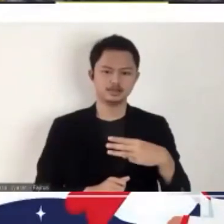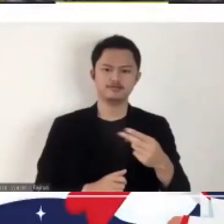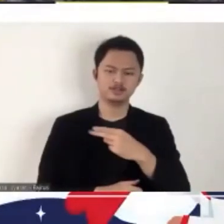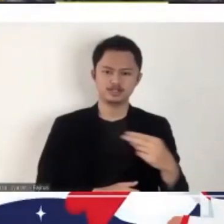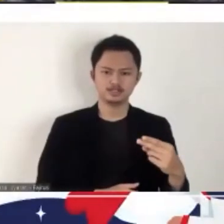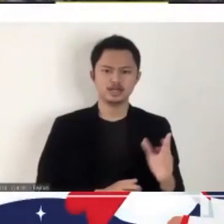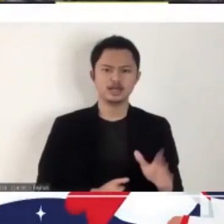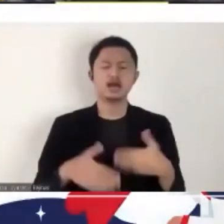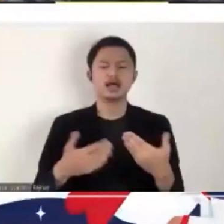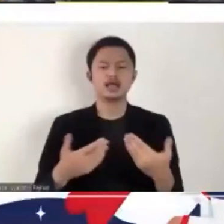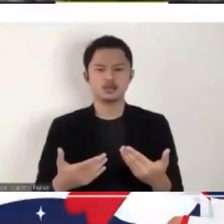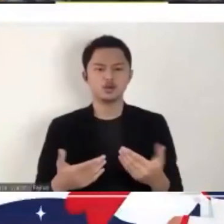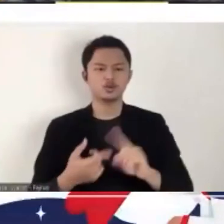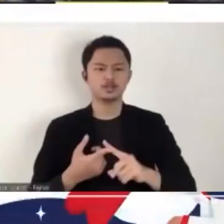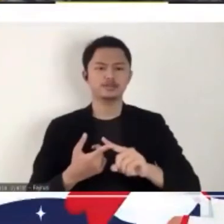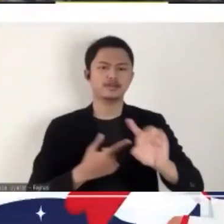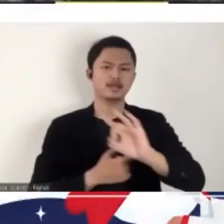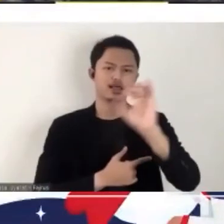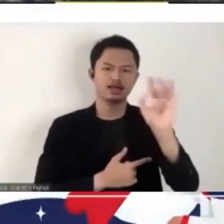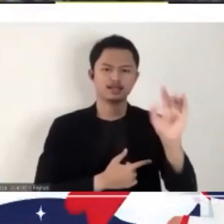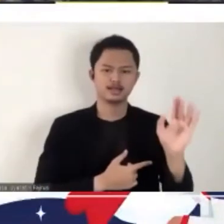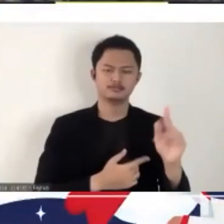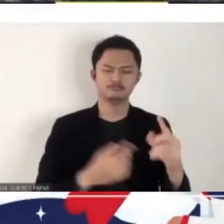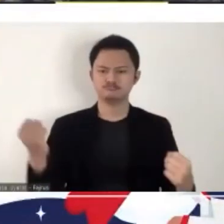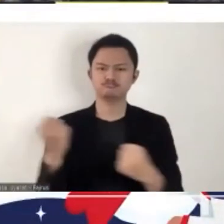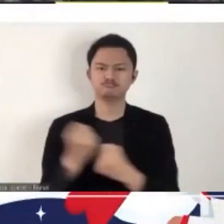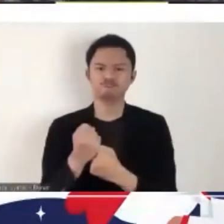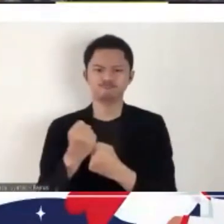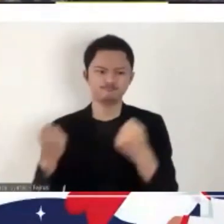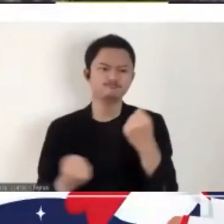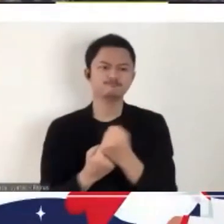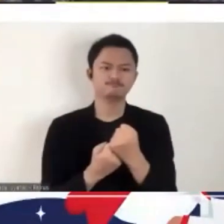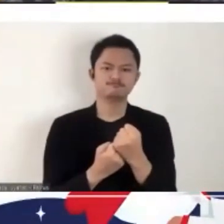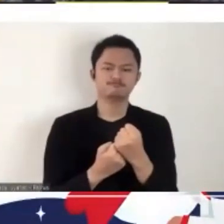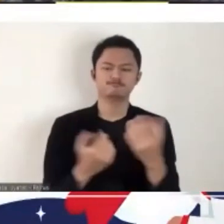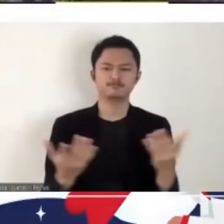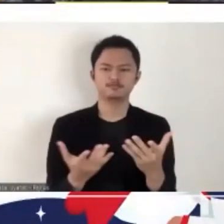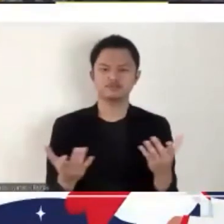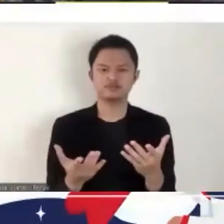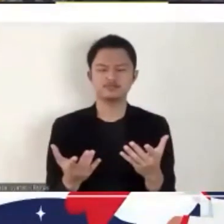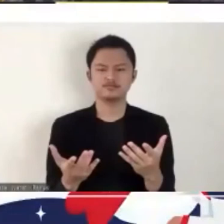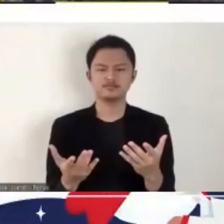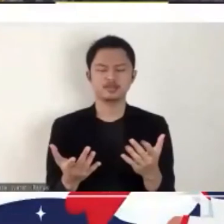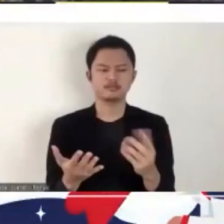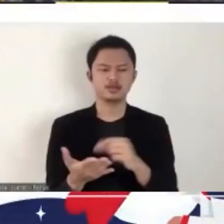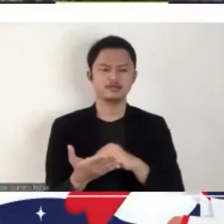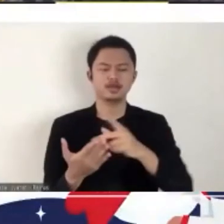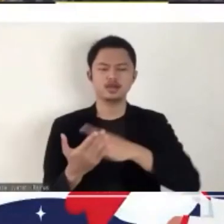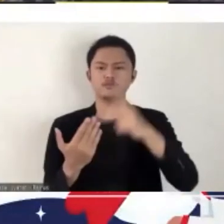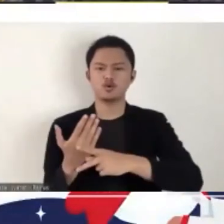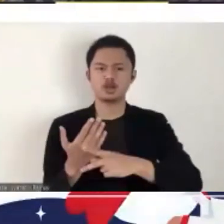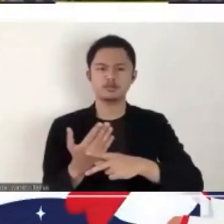dan juga kepada teman-teman yang lain juga yang memberikan support dalam apa namanya program dan kebijakan